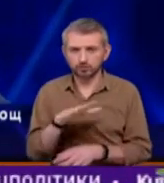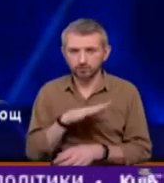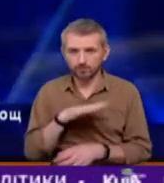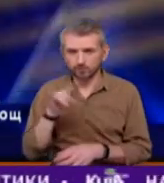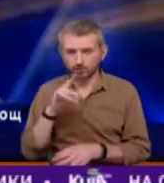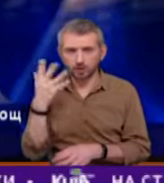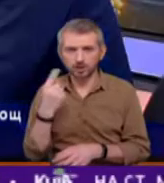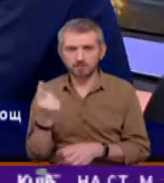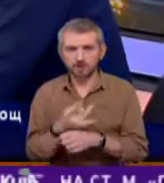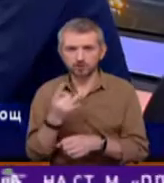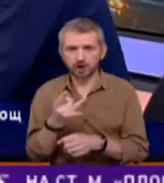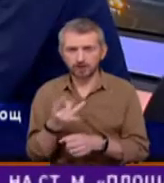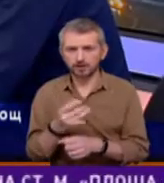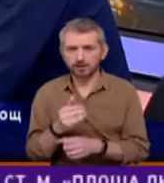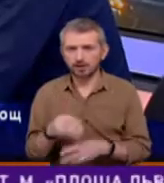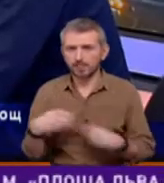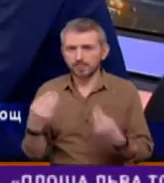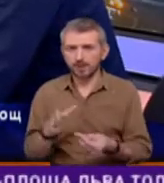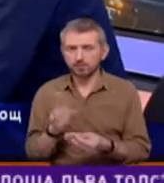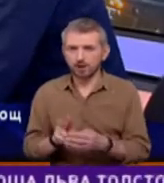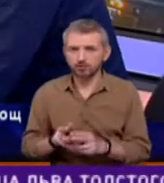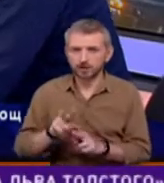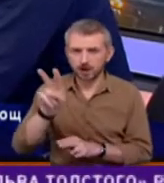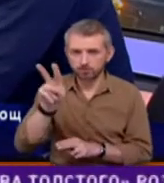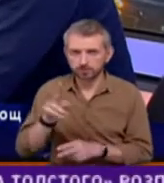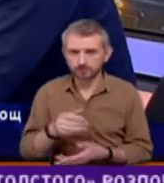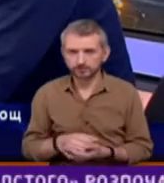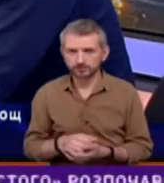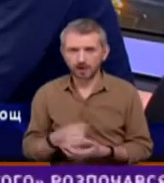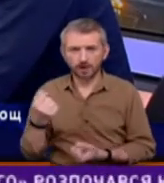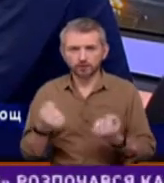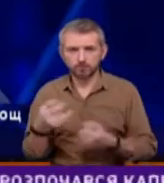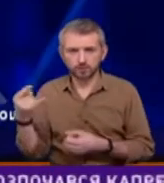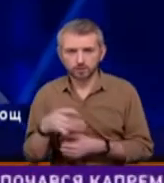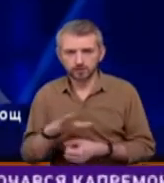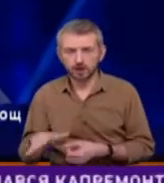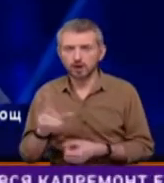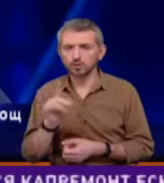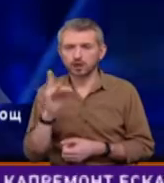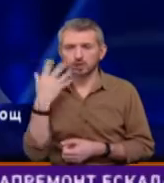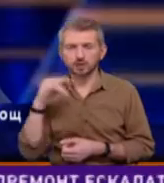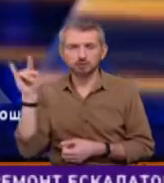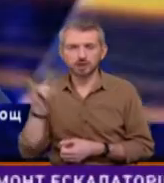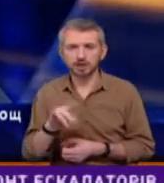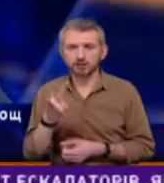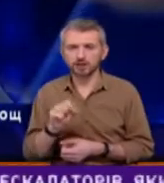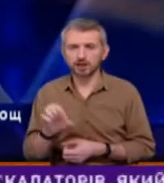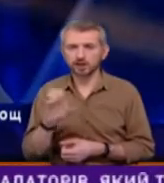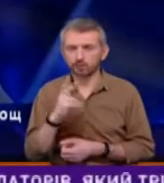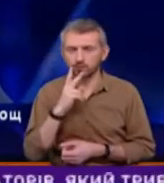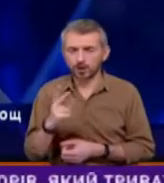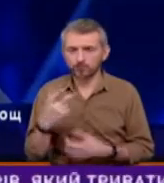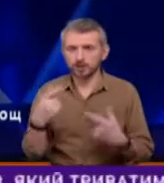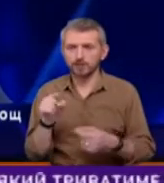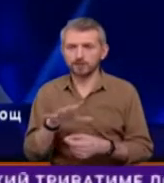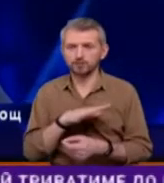перший раз йому не подали трап до автомобіля, він ще автомобіль до трапу, а другий раз, коли він прилітав на Євробачення, де